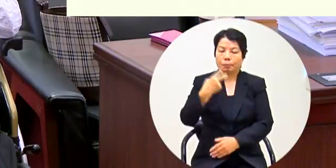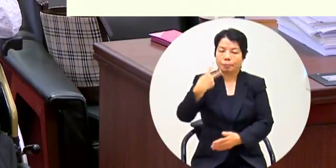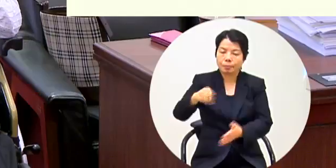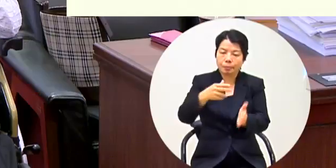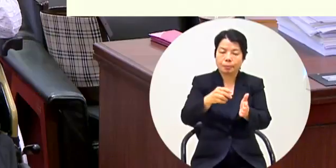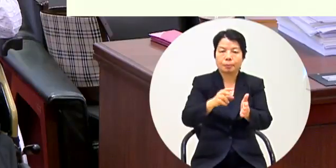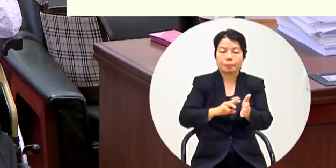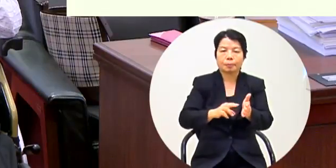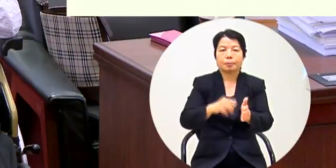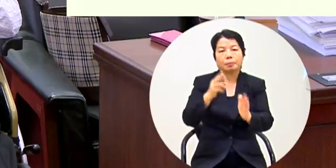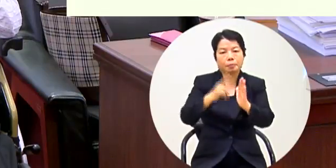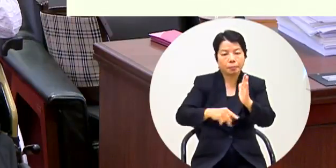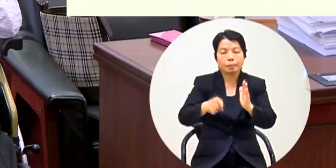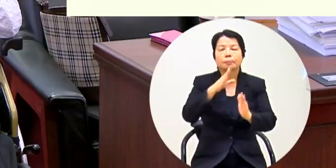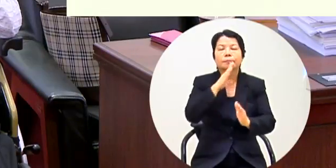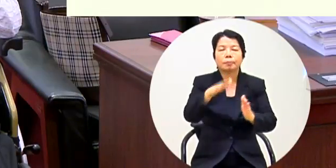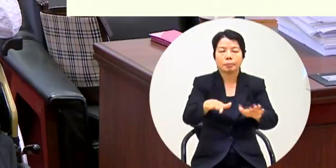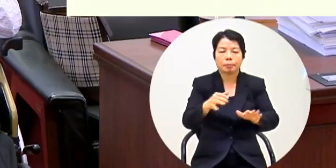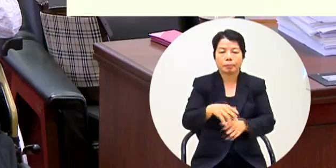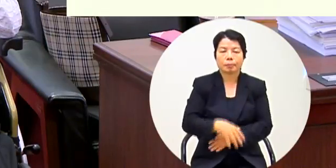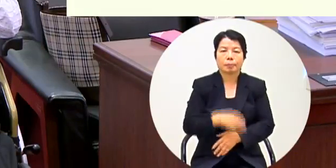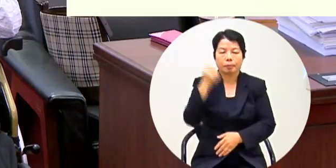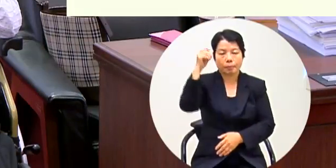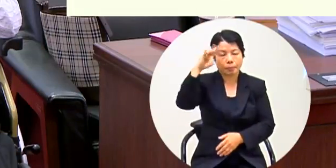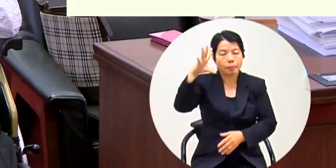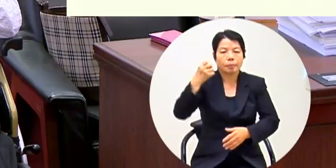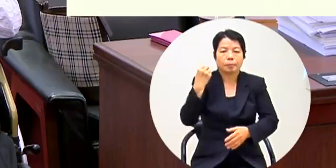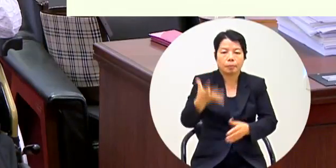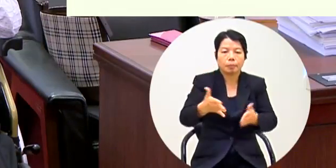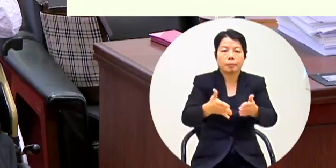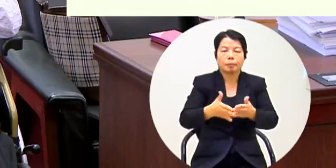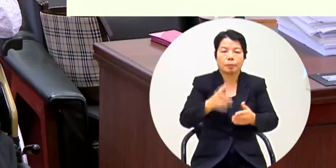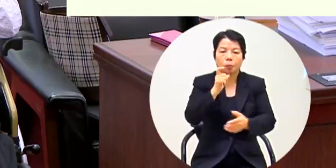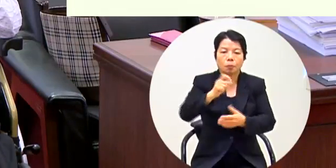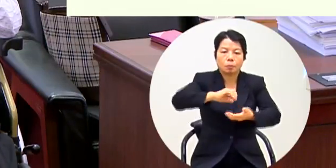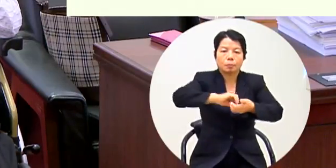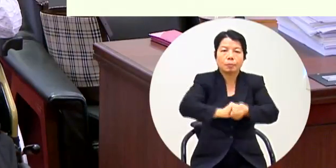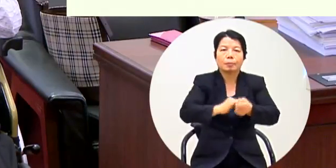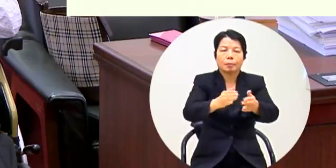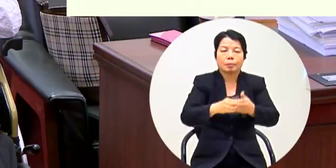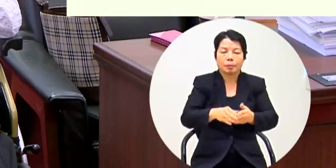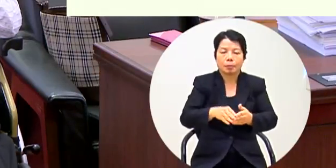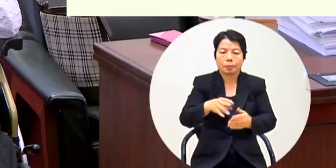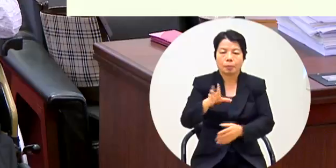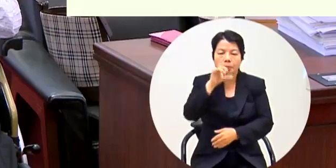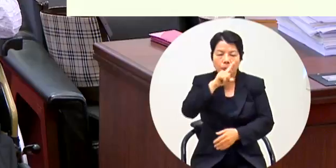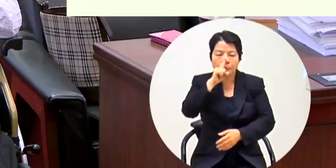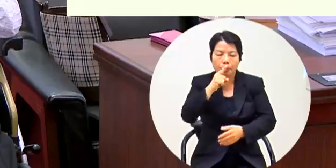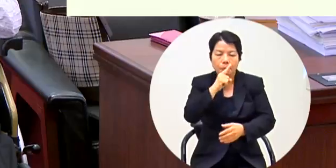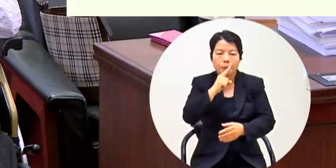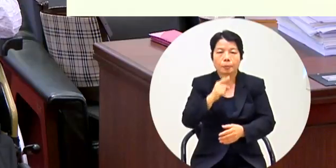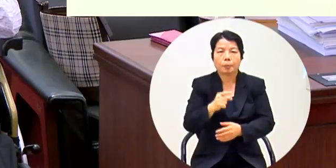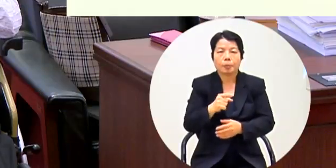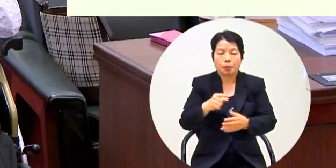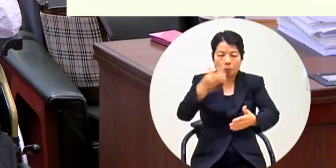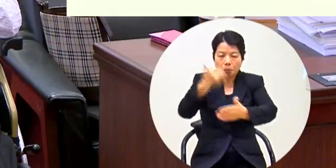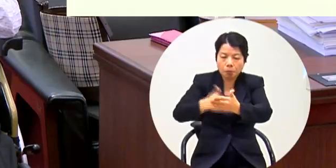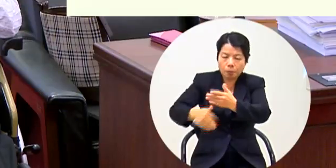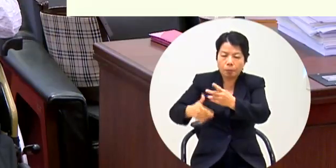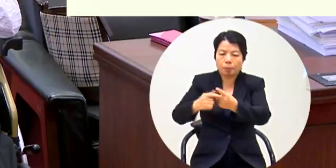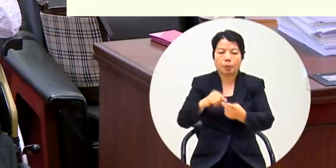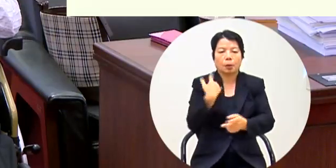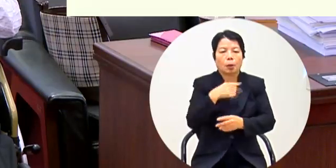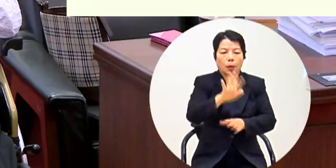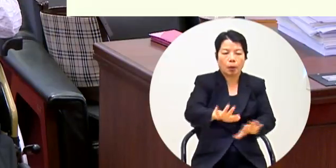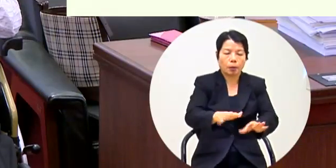提之下呢，固定污染源的空污减量还是要做了。刚刚我提到移动污染源里头那个二行程机车要赶